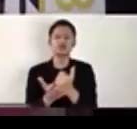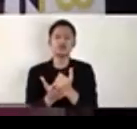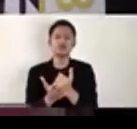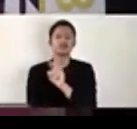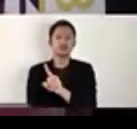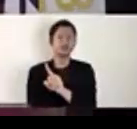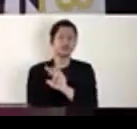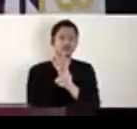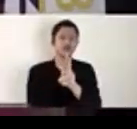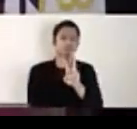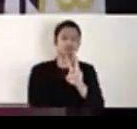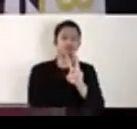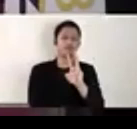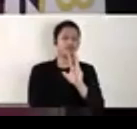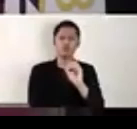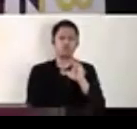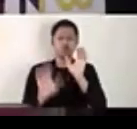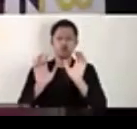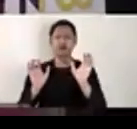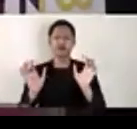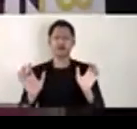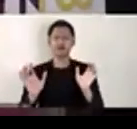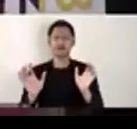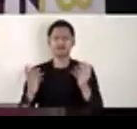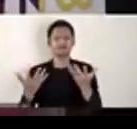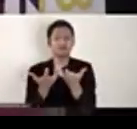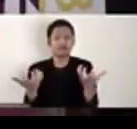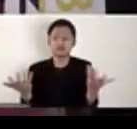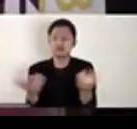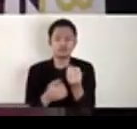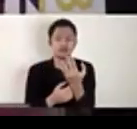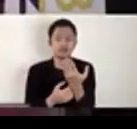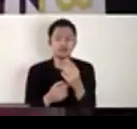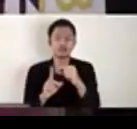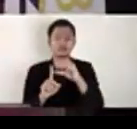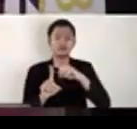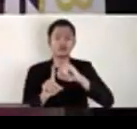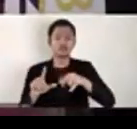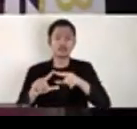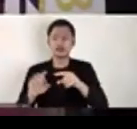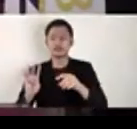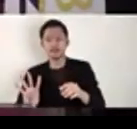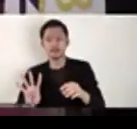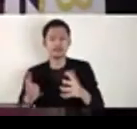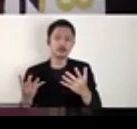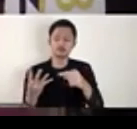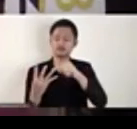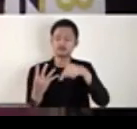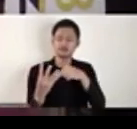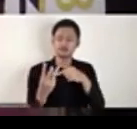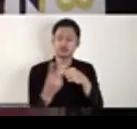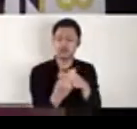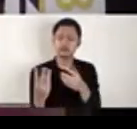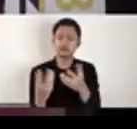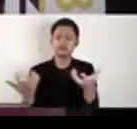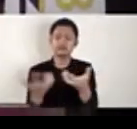130hd all item banyak ya dibagi 3 atau 4 Pocket Edition lupa kemudian Apakah itu diturunkan juga sampai